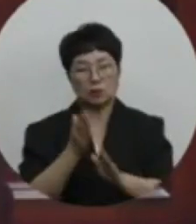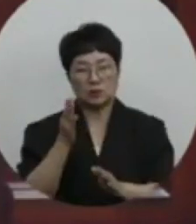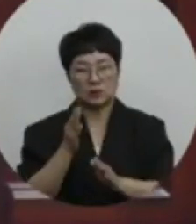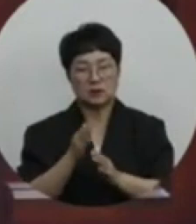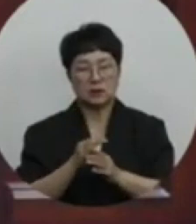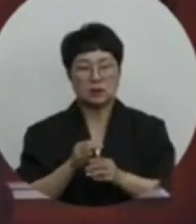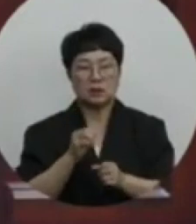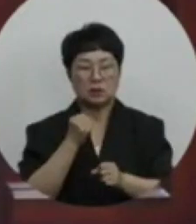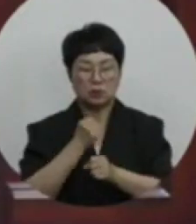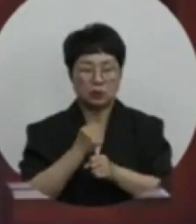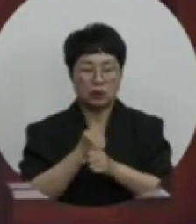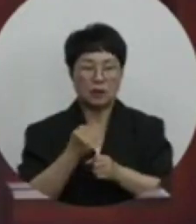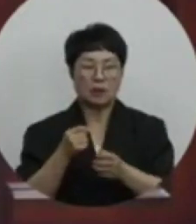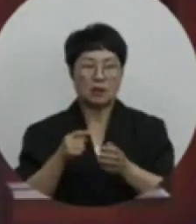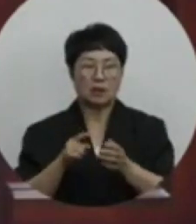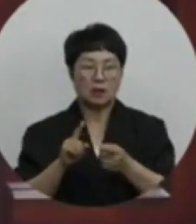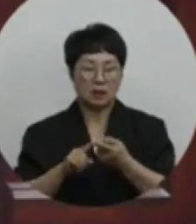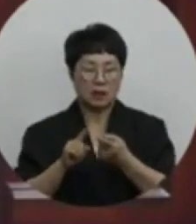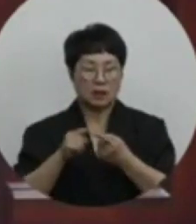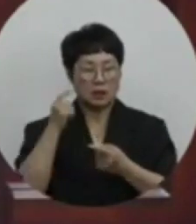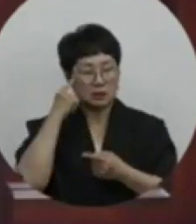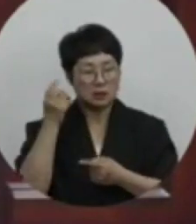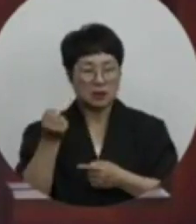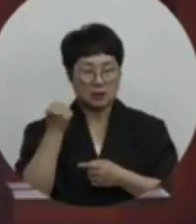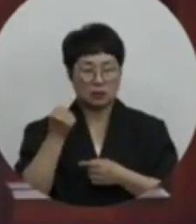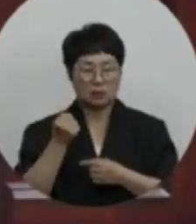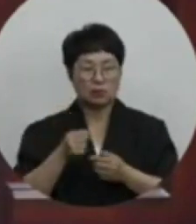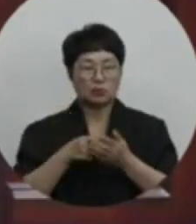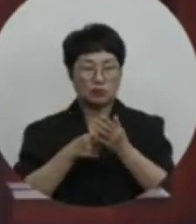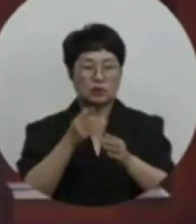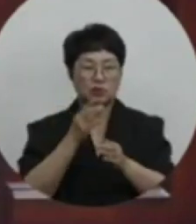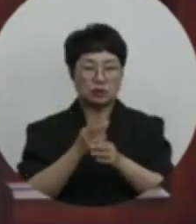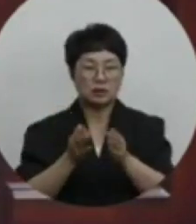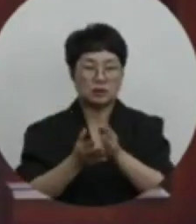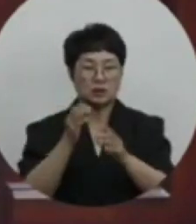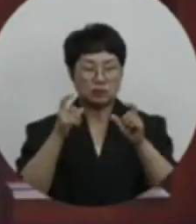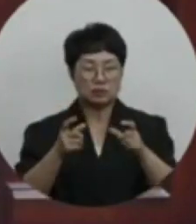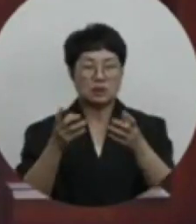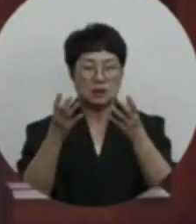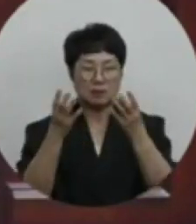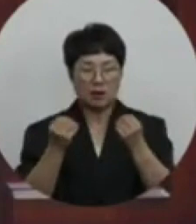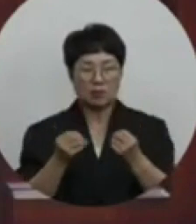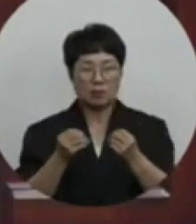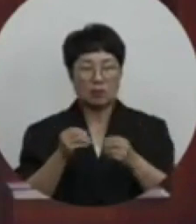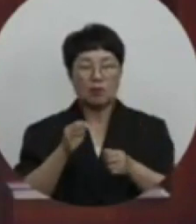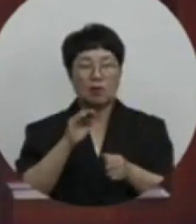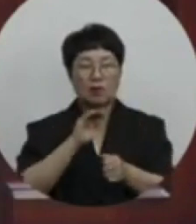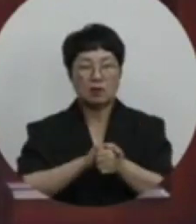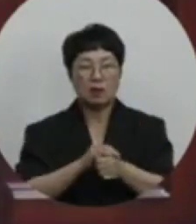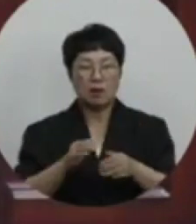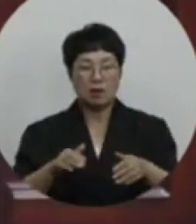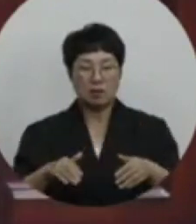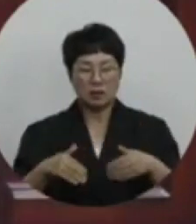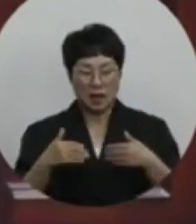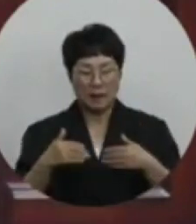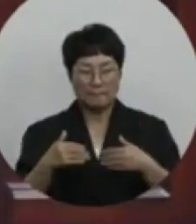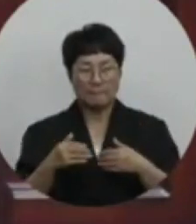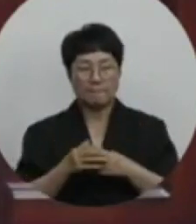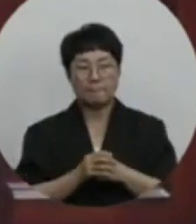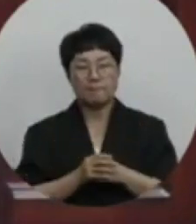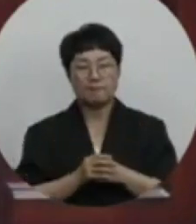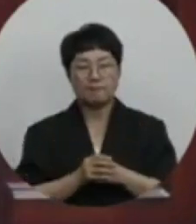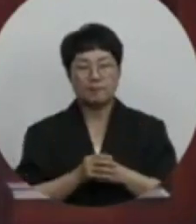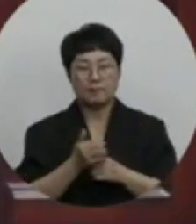의지를 갖고 추진하는 시군이 많이 있습니다. 경남 창원시를 비롯해 밀양시,